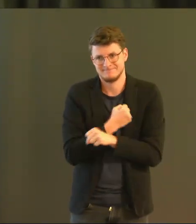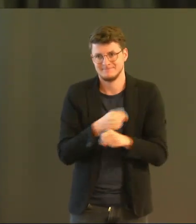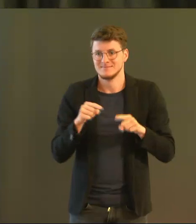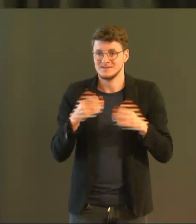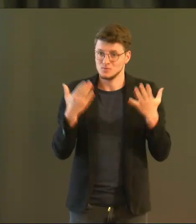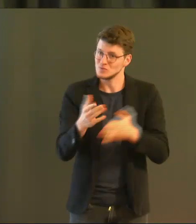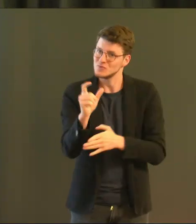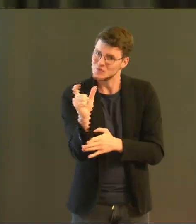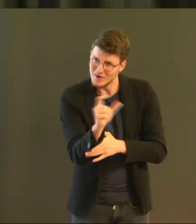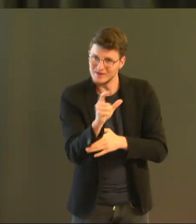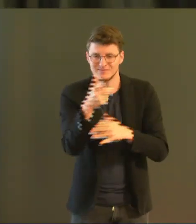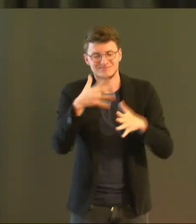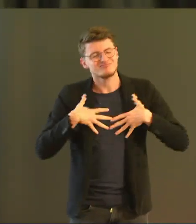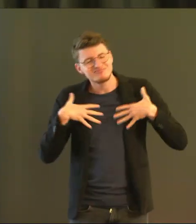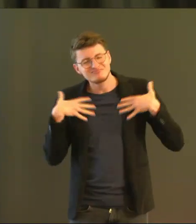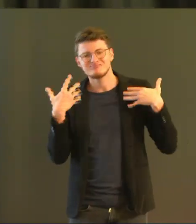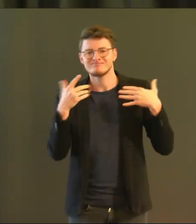des